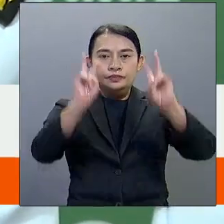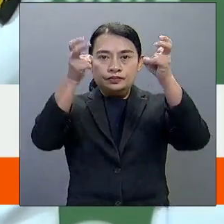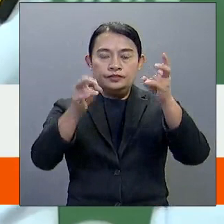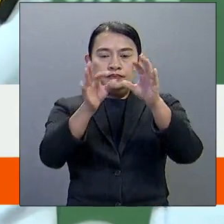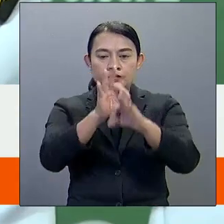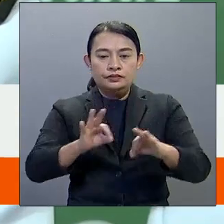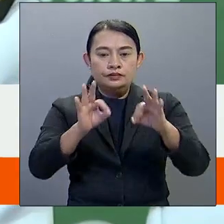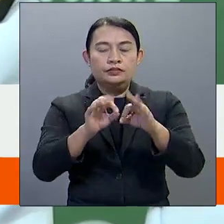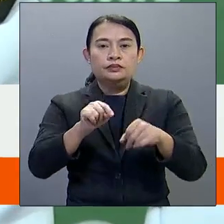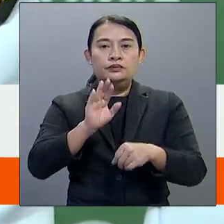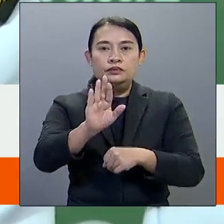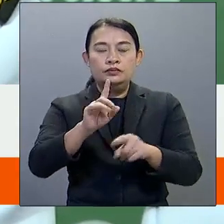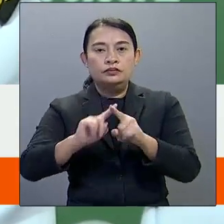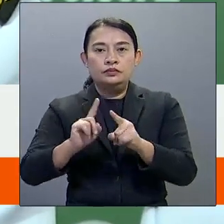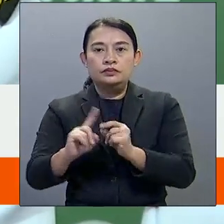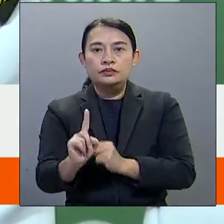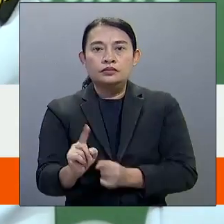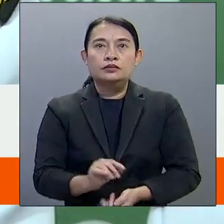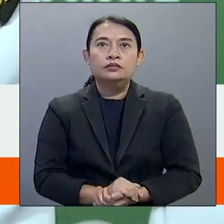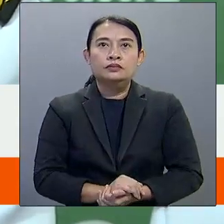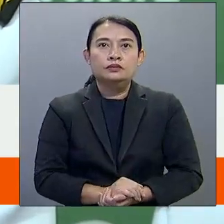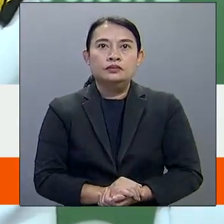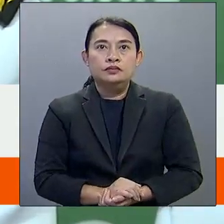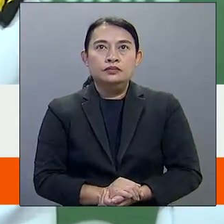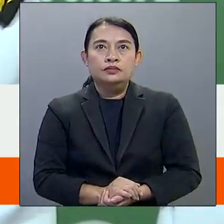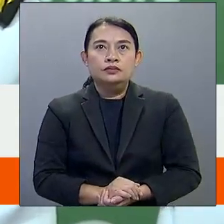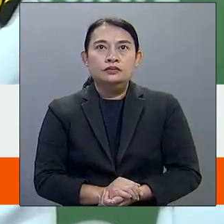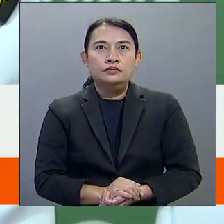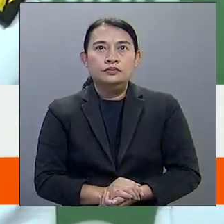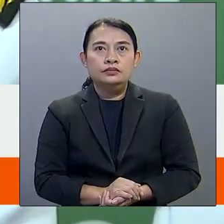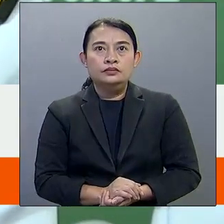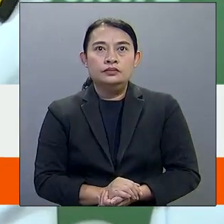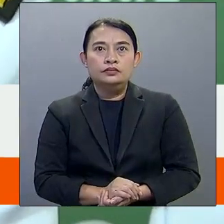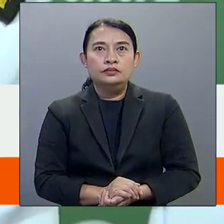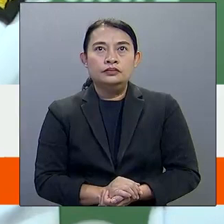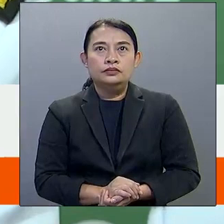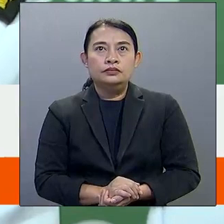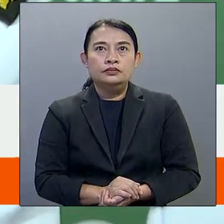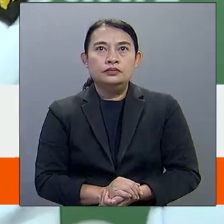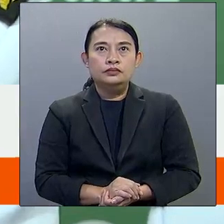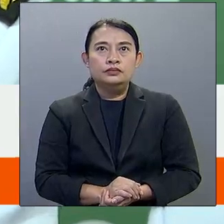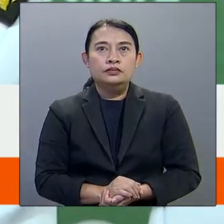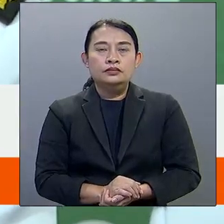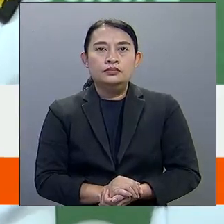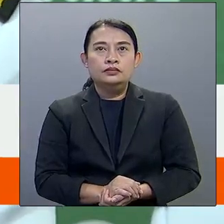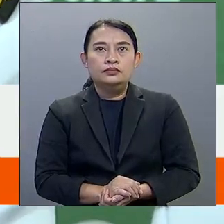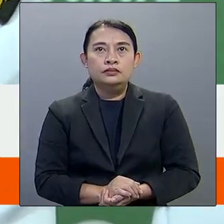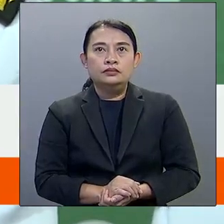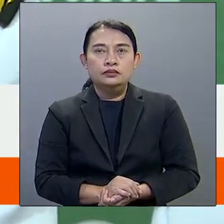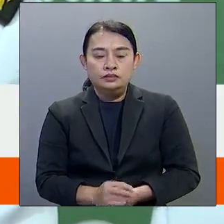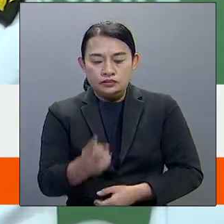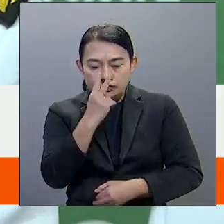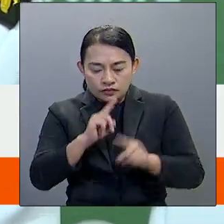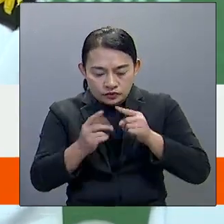ก็พิจารณาจากข้อเท็จจริ